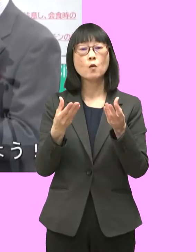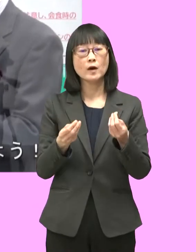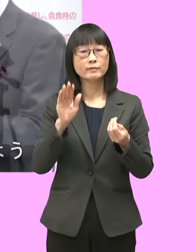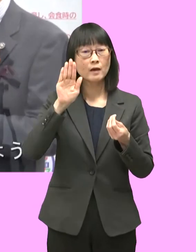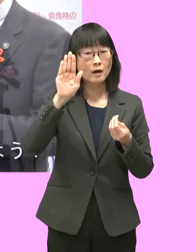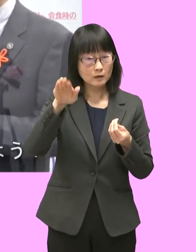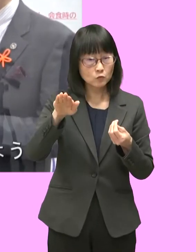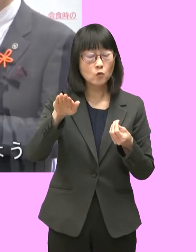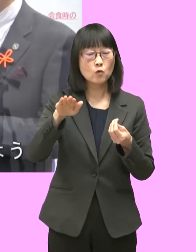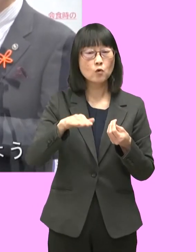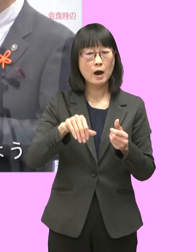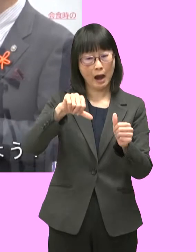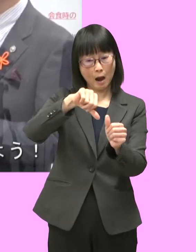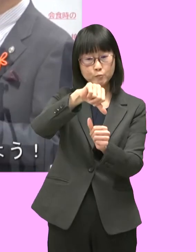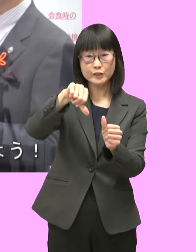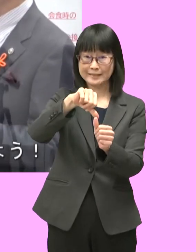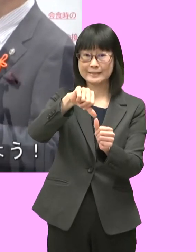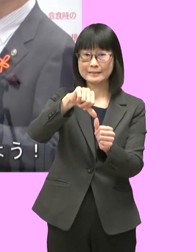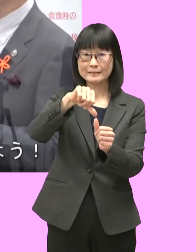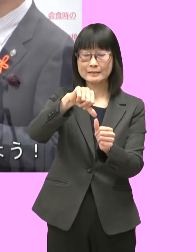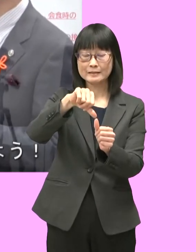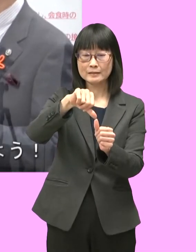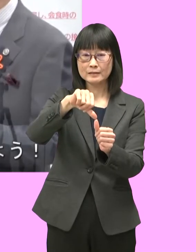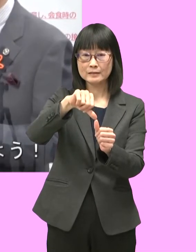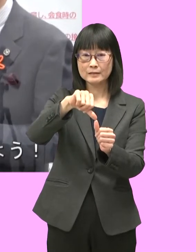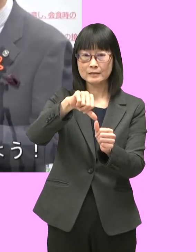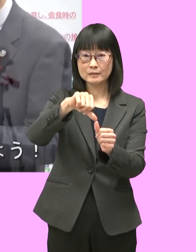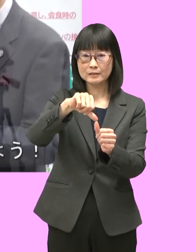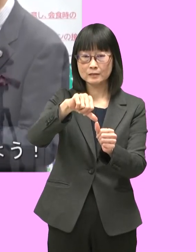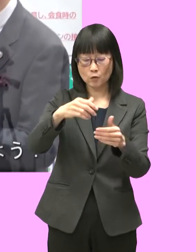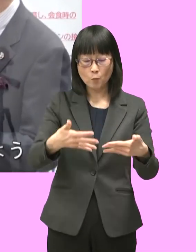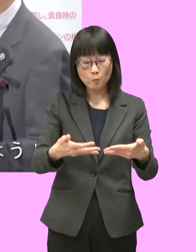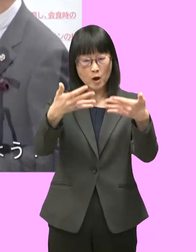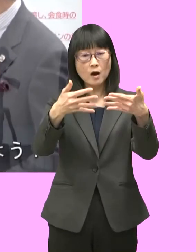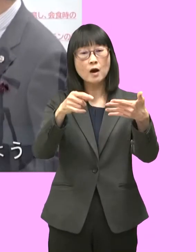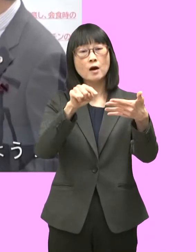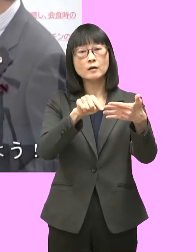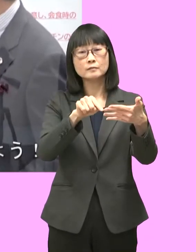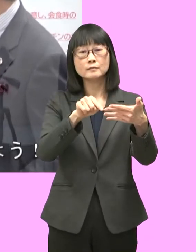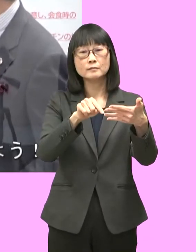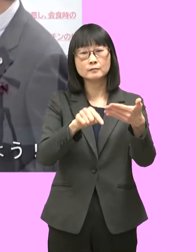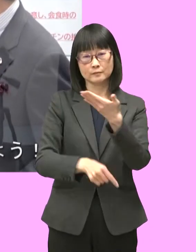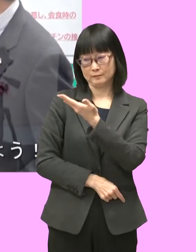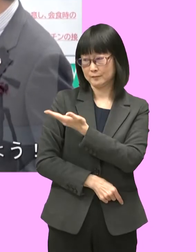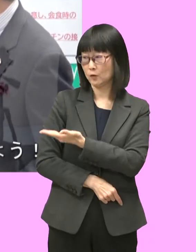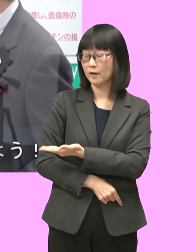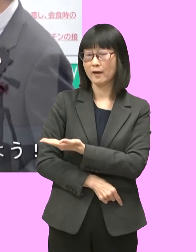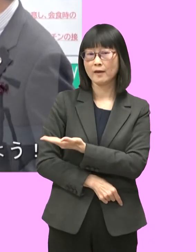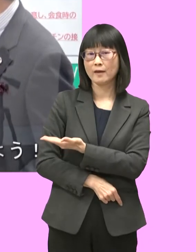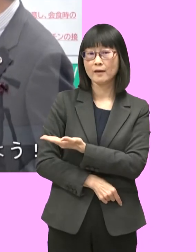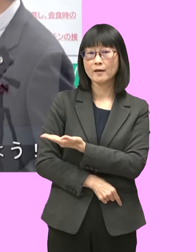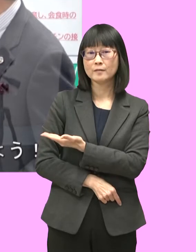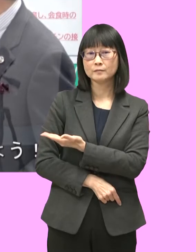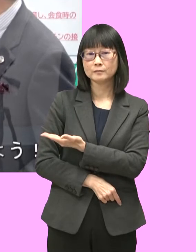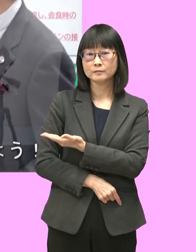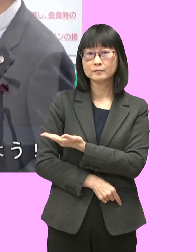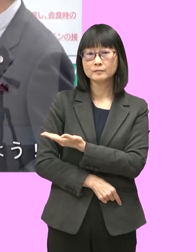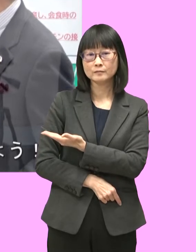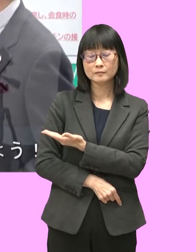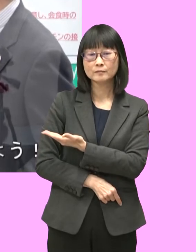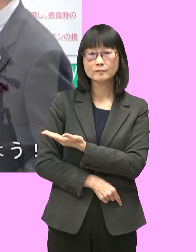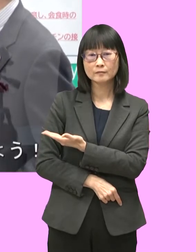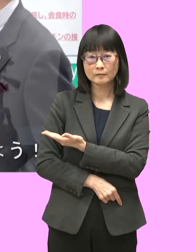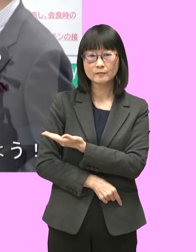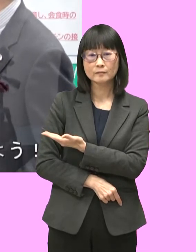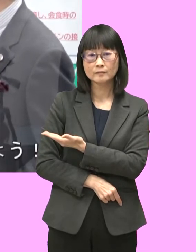上げたアプリをですね開きますと、この画面が出てまいります。そうするとトップにですね、マイナン